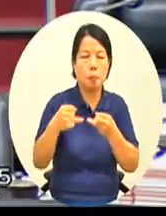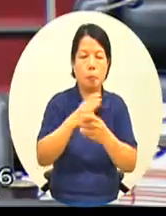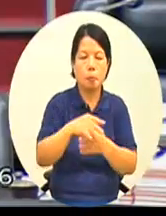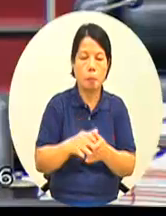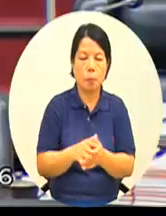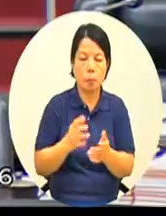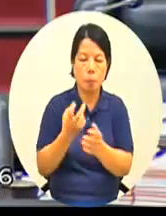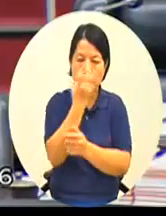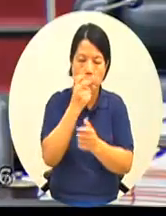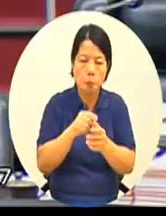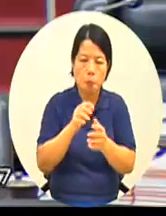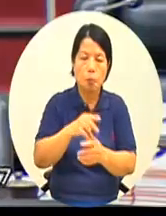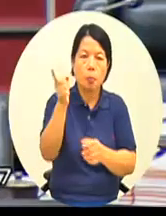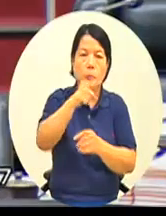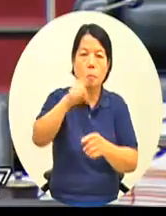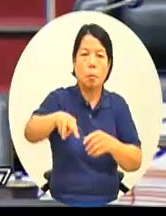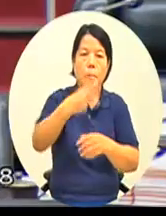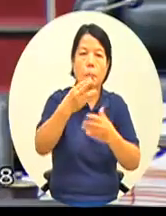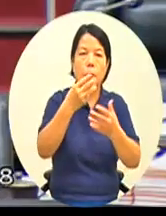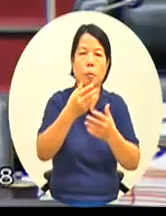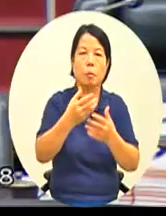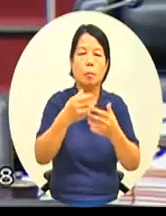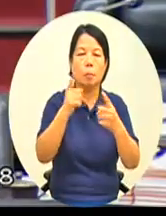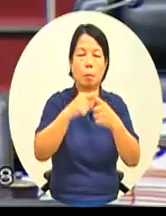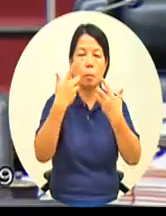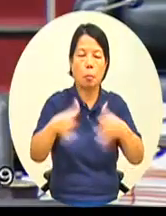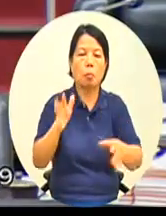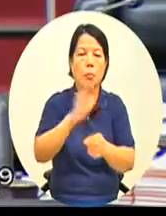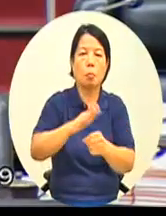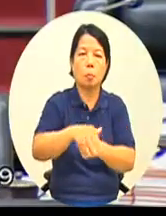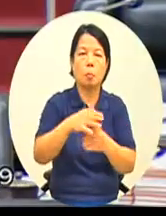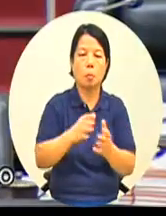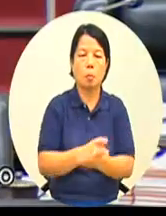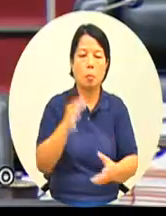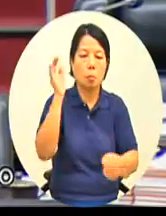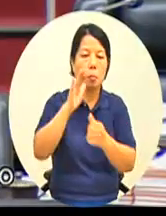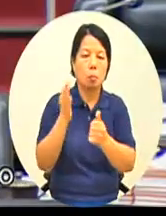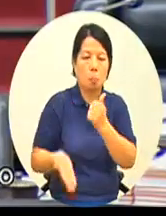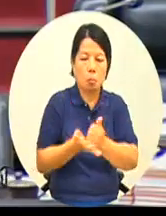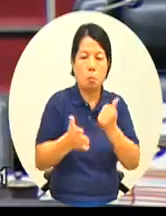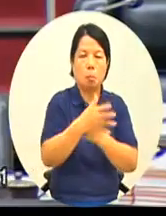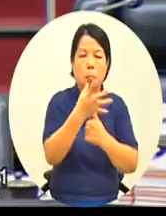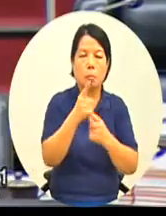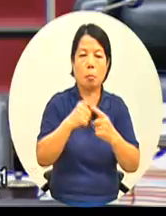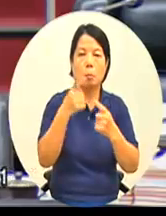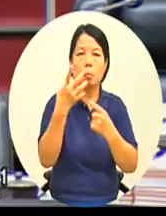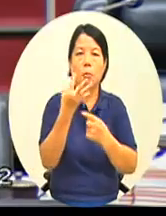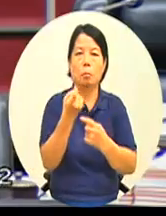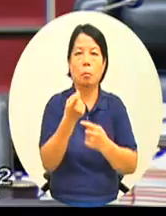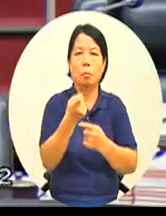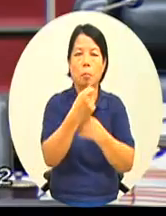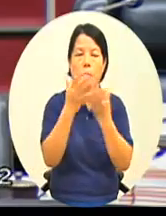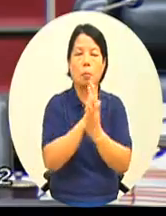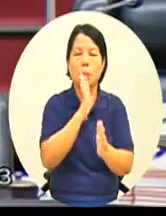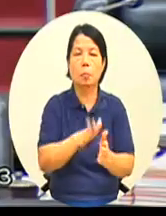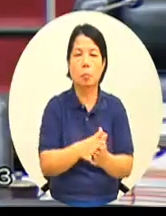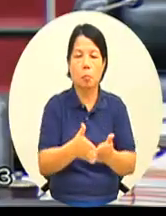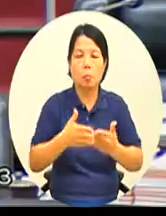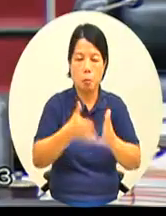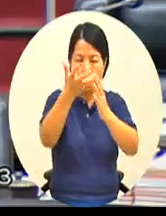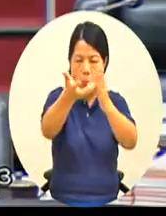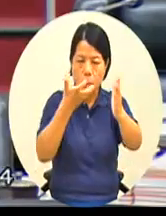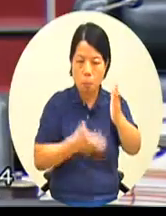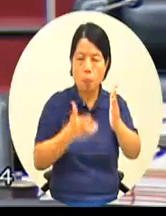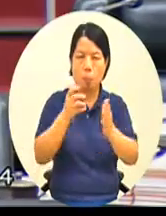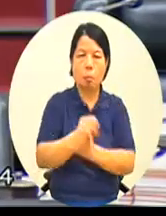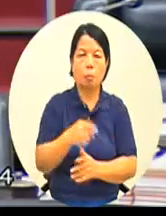哦。其实1300多个，你们也没有补助多少个啊，核定过的也没几个啊。你们应该去追踪一下它那个，它现在移居到高雄